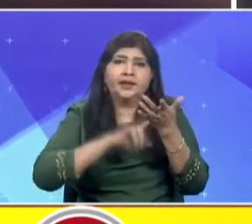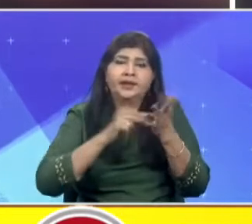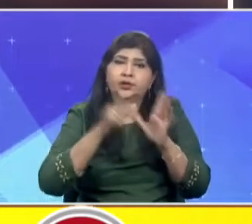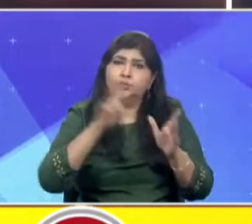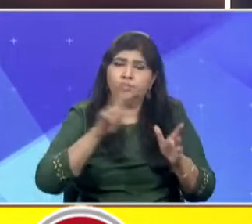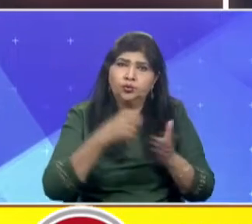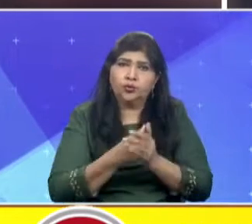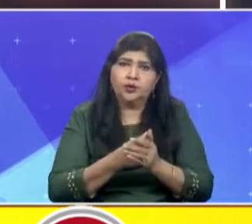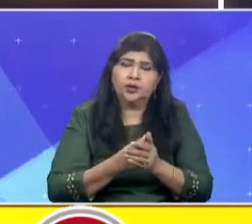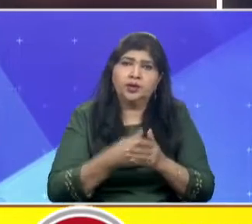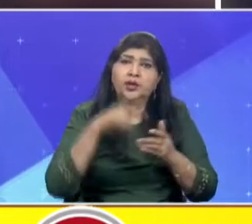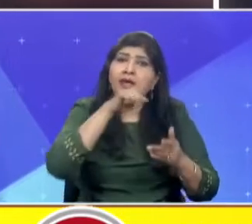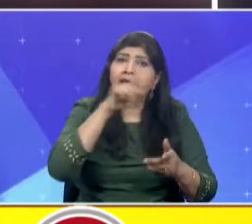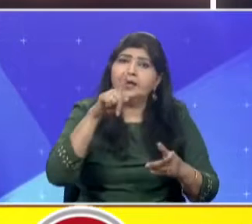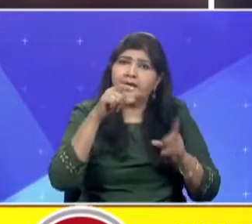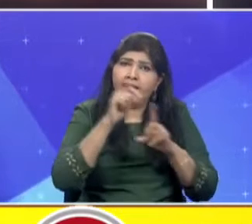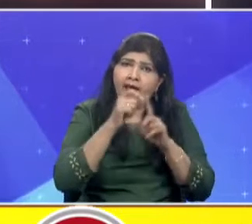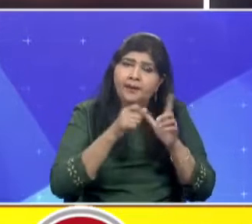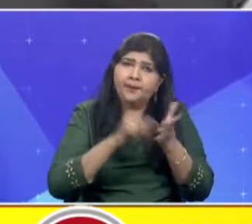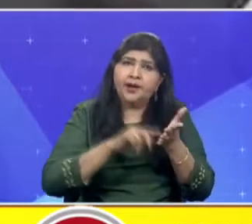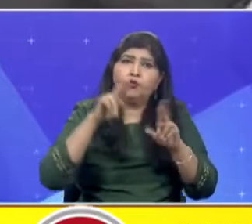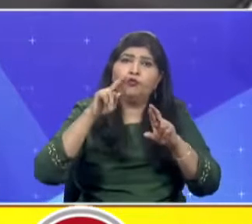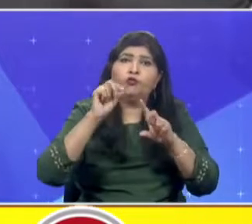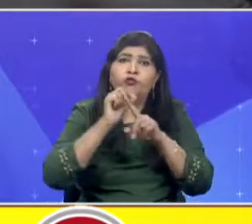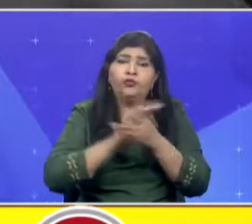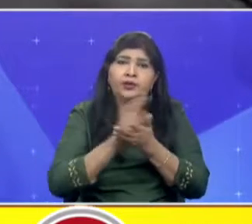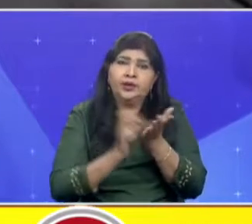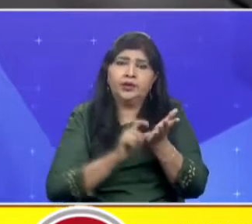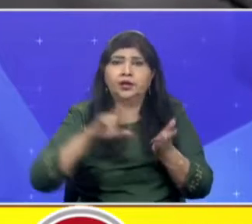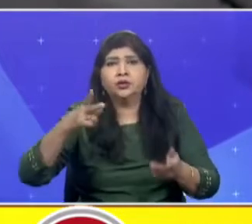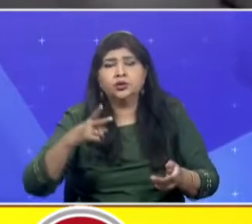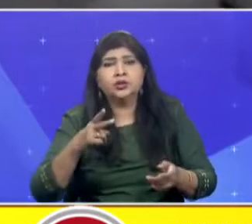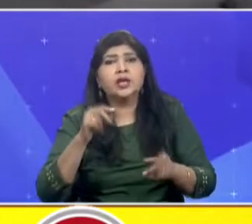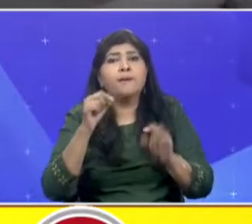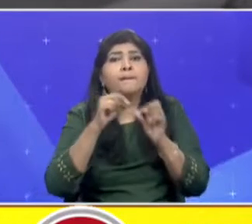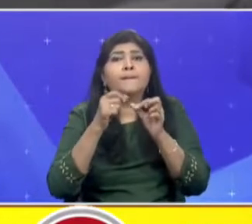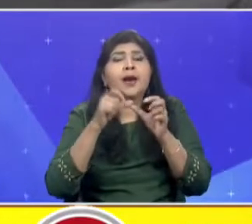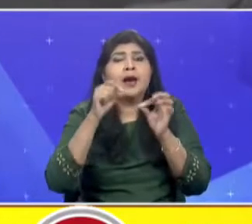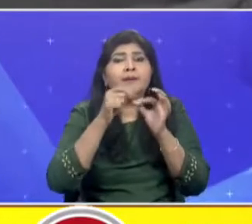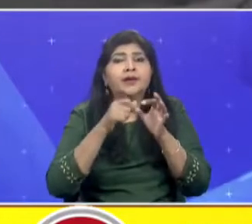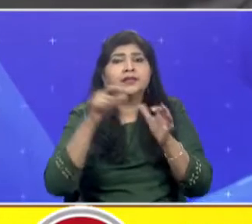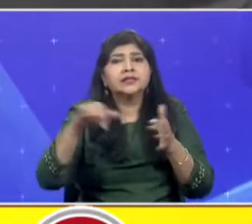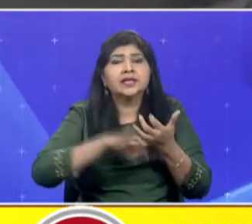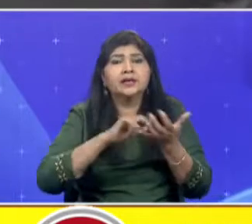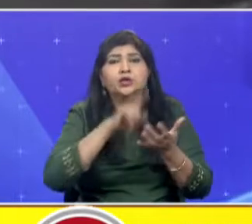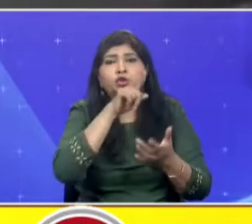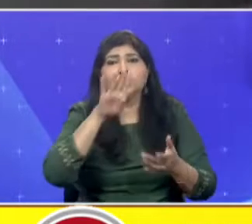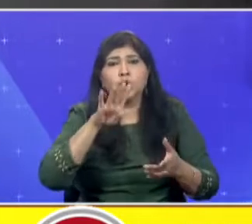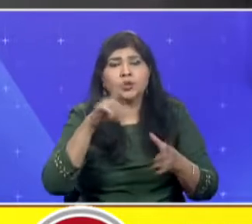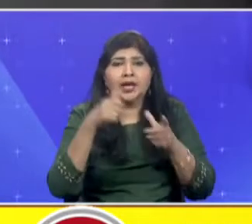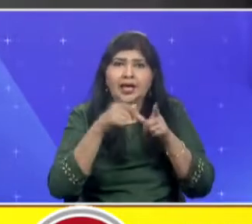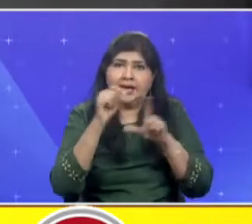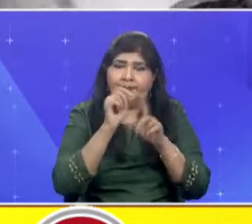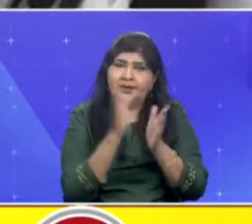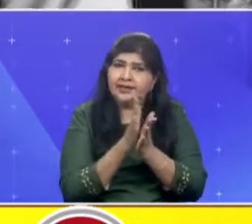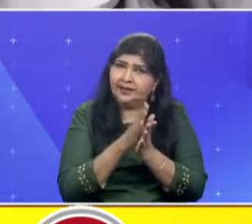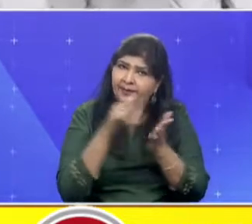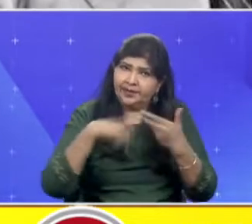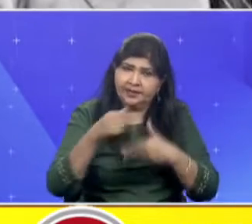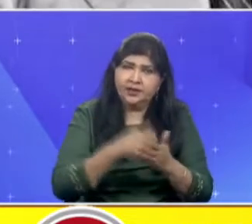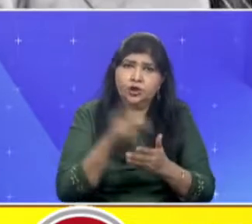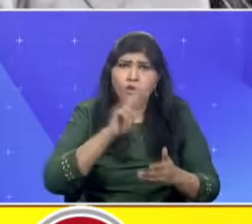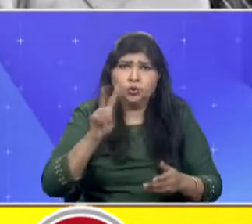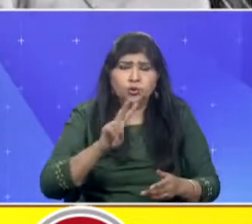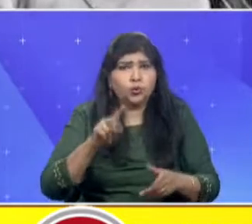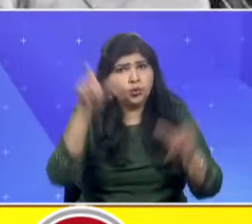जयंती 11 अप्रैल को है और बाबा साहब की जयंती हम 14 अप्रैल को मनाएंगे।